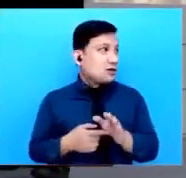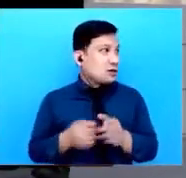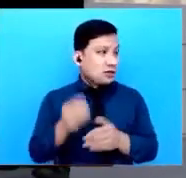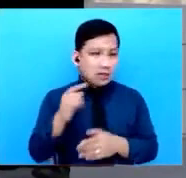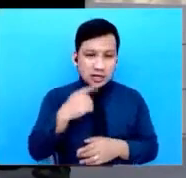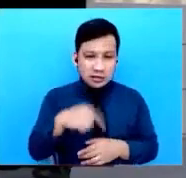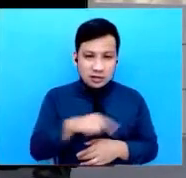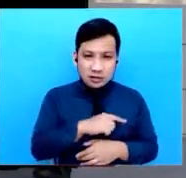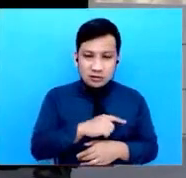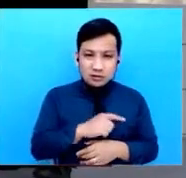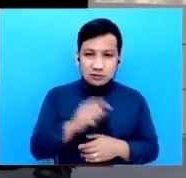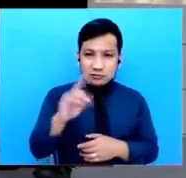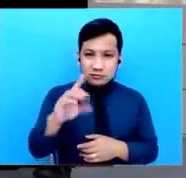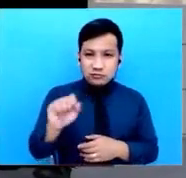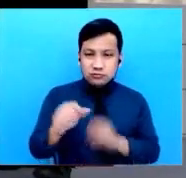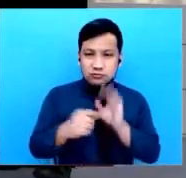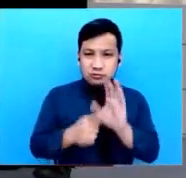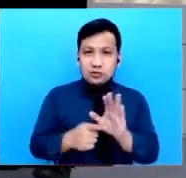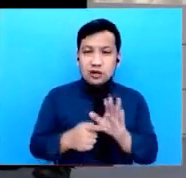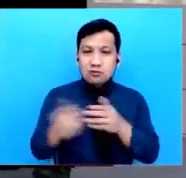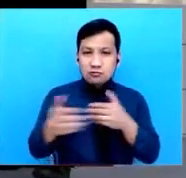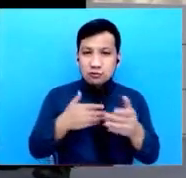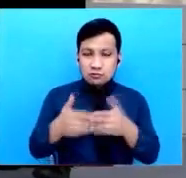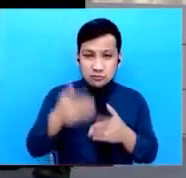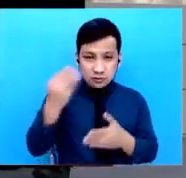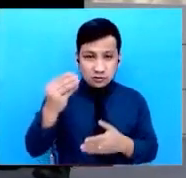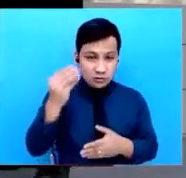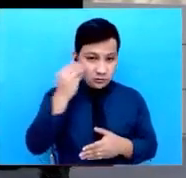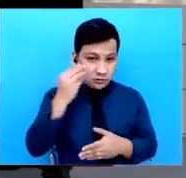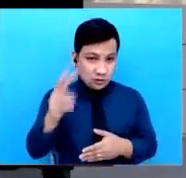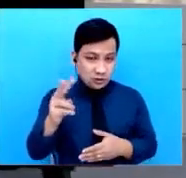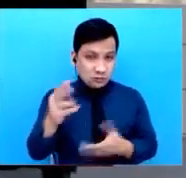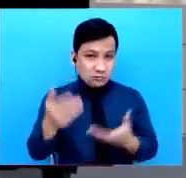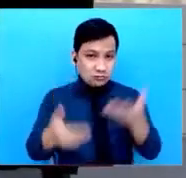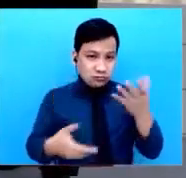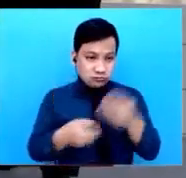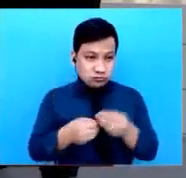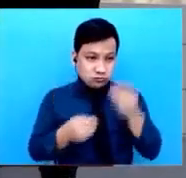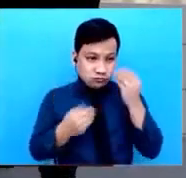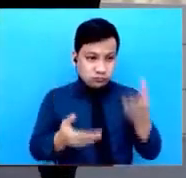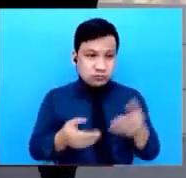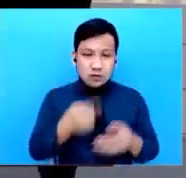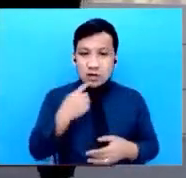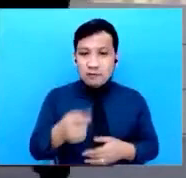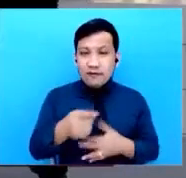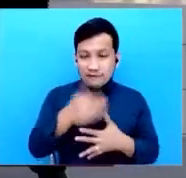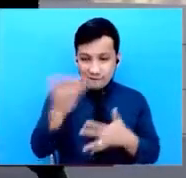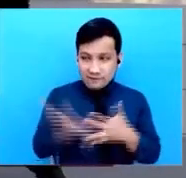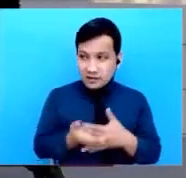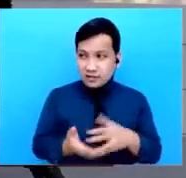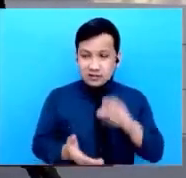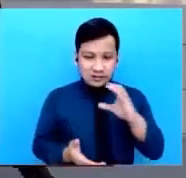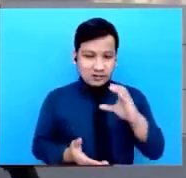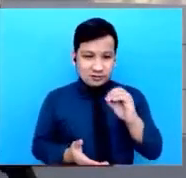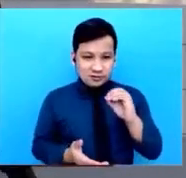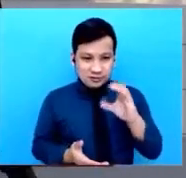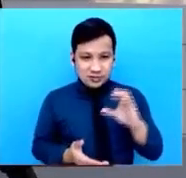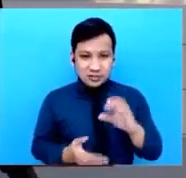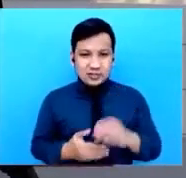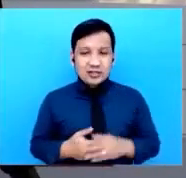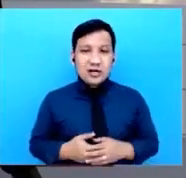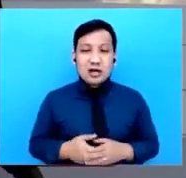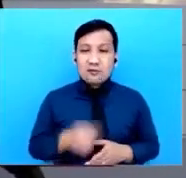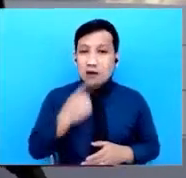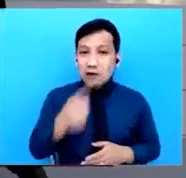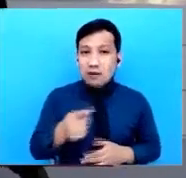Defensor Santiago. Sa panukala po ni Miriam, ang kakandidato kailangan po mag-file ng Certificate of Intent to Run for